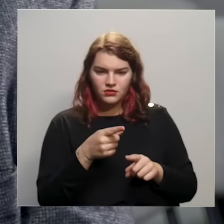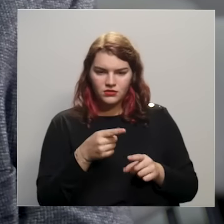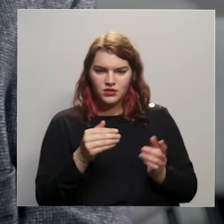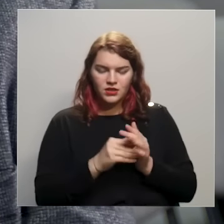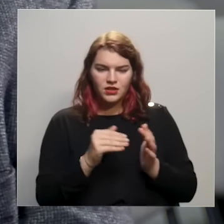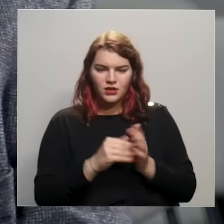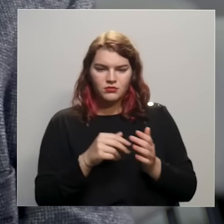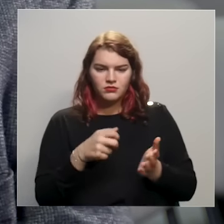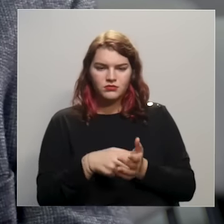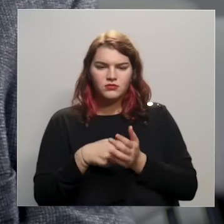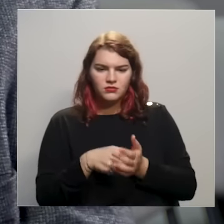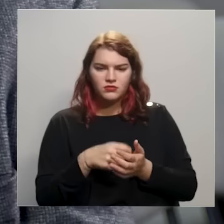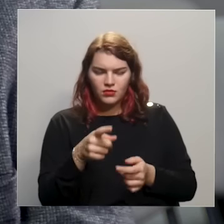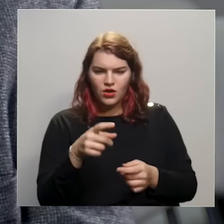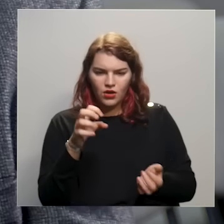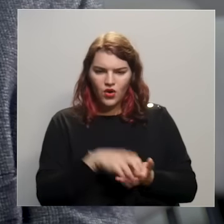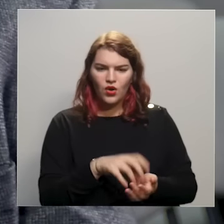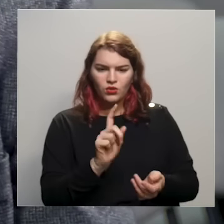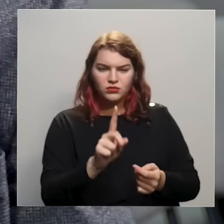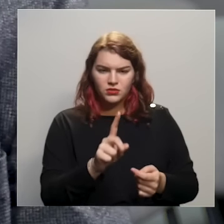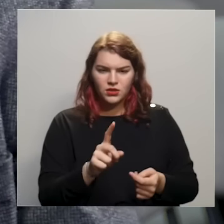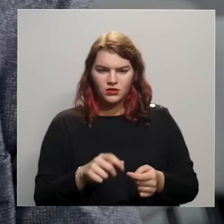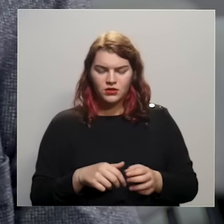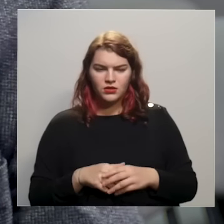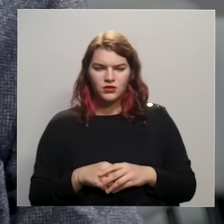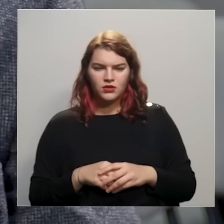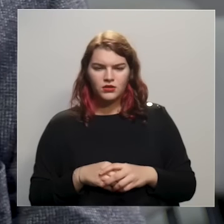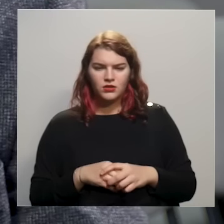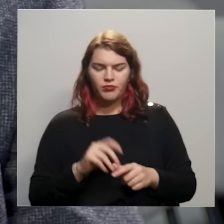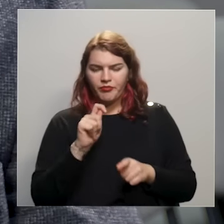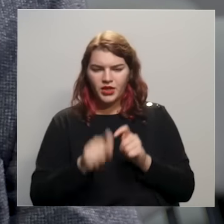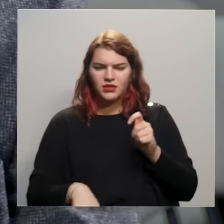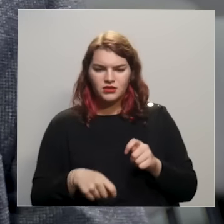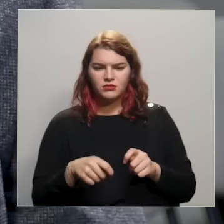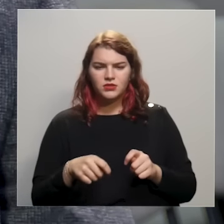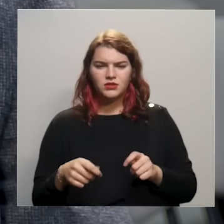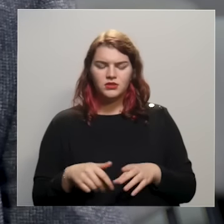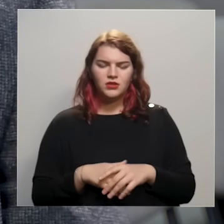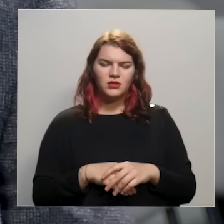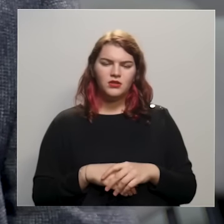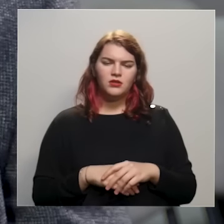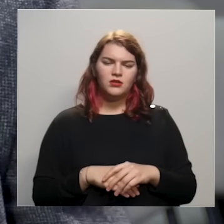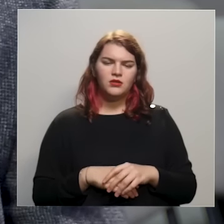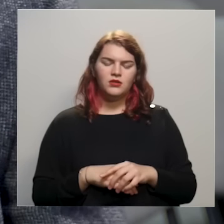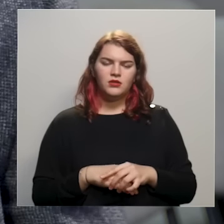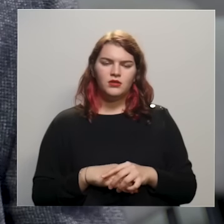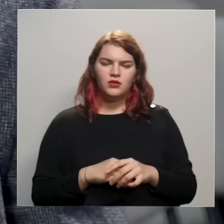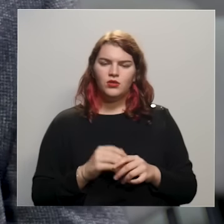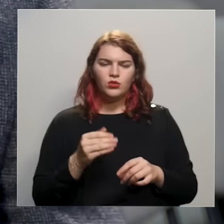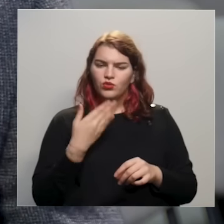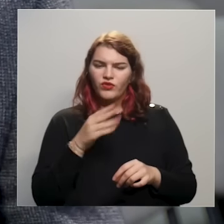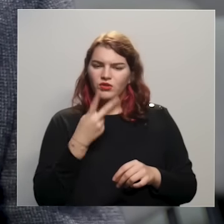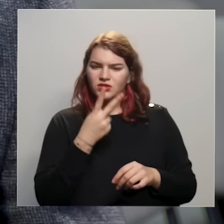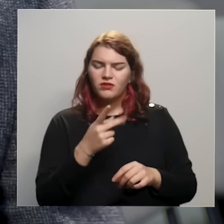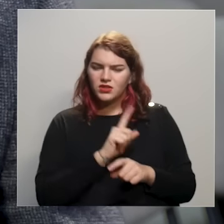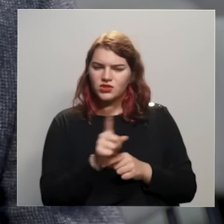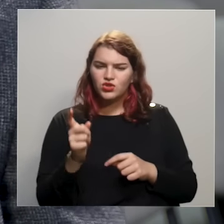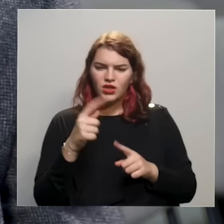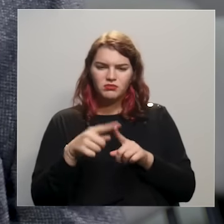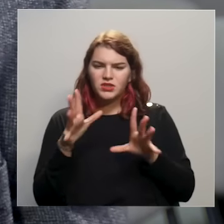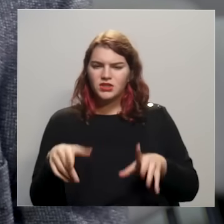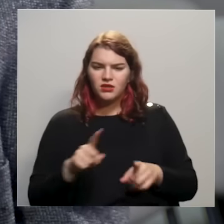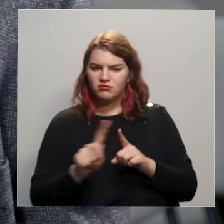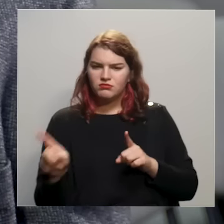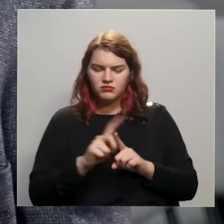fii pe genunchi la locul tău, unde îl pierdeseam eu, mă rog. Și m-am dus dimineața acasă.